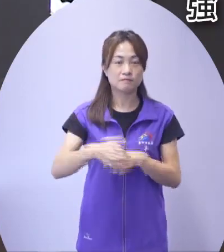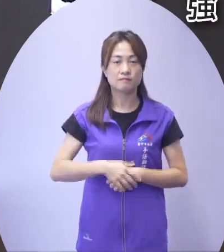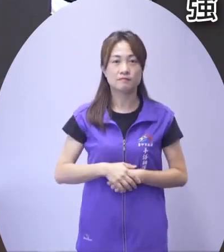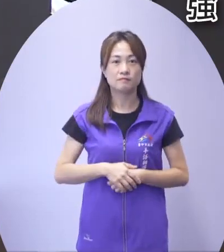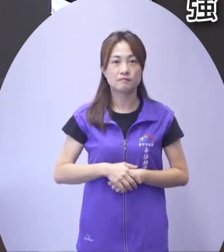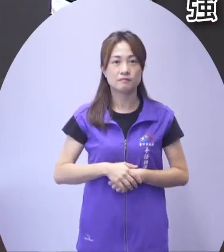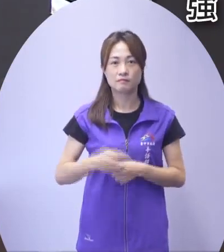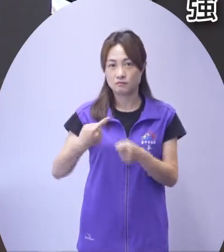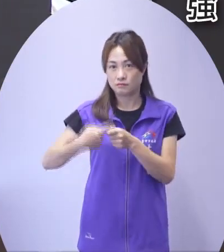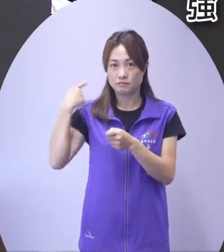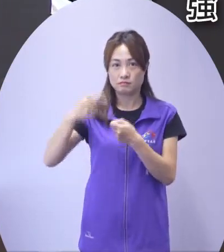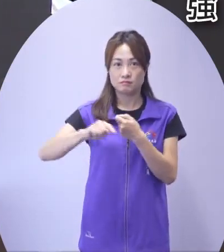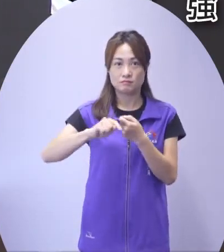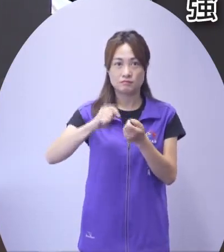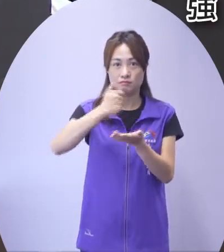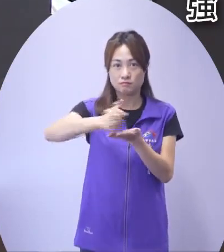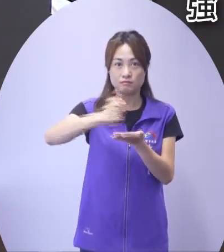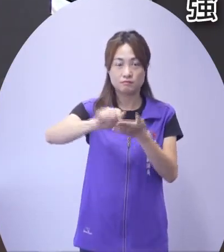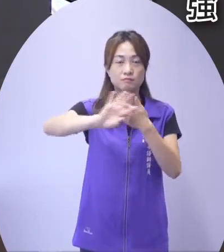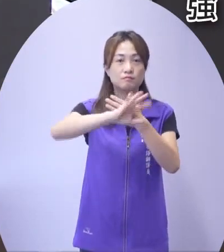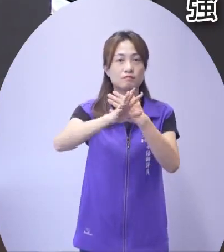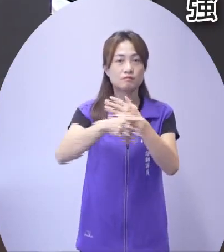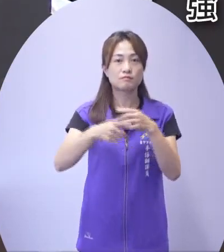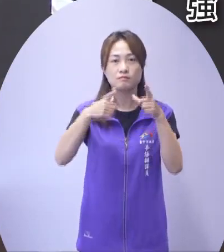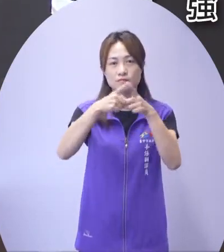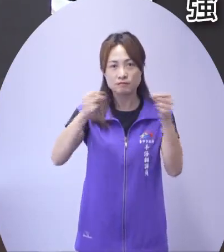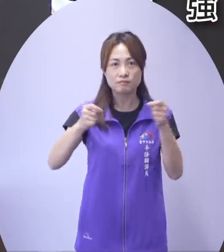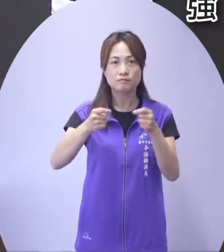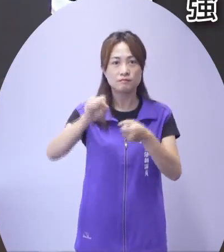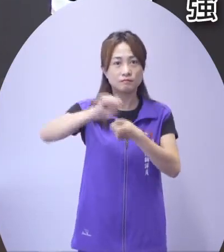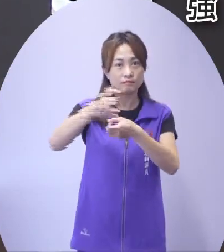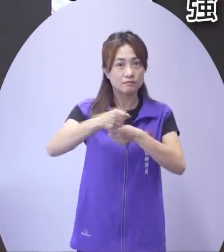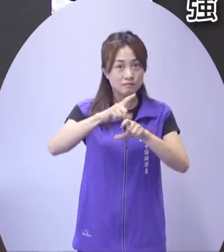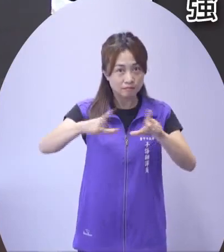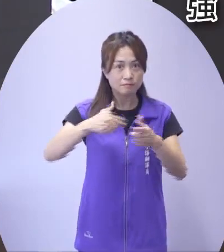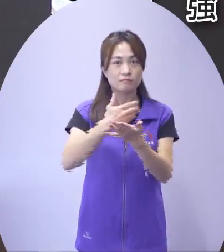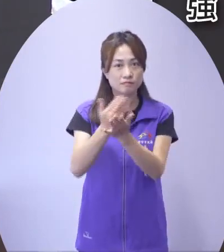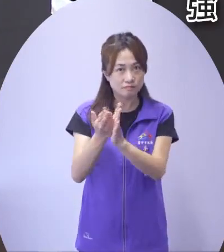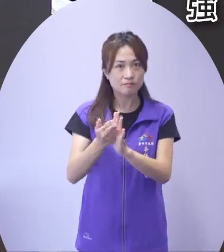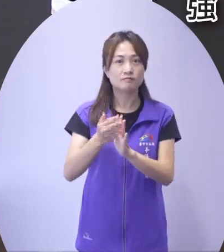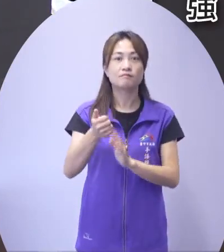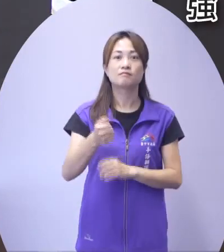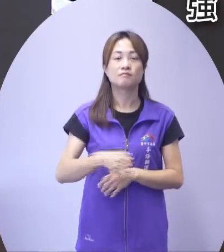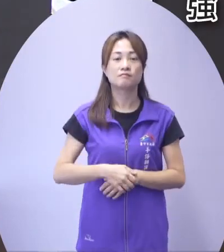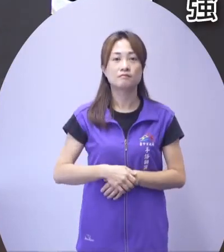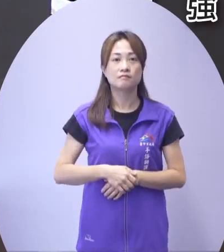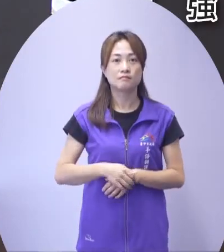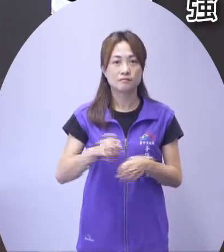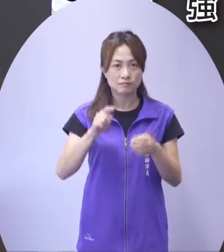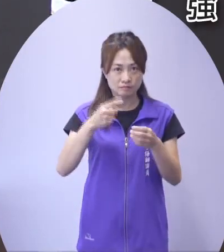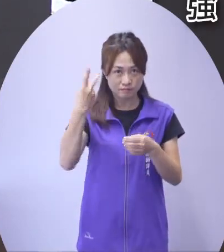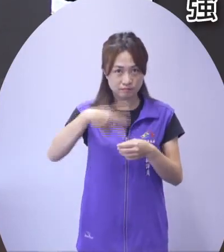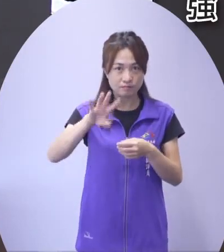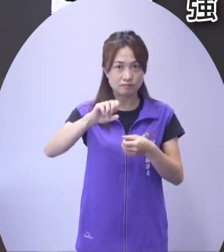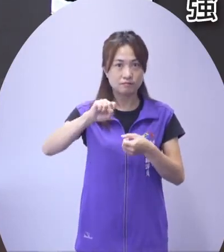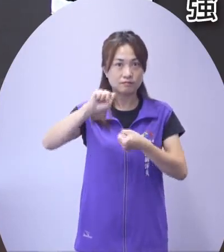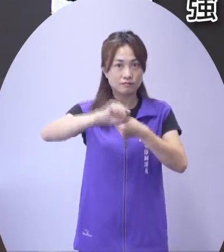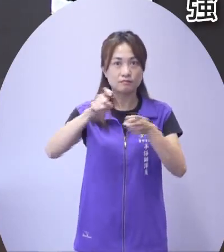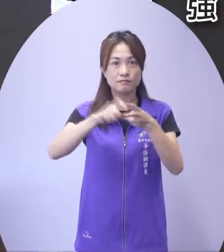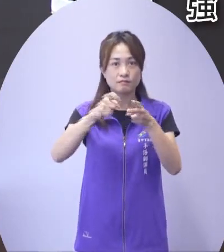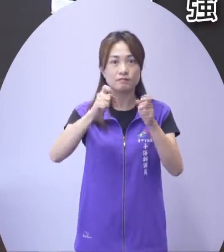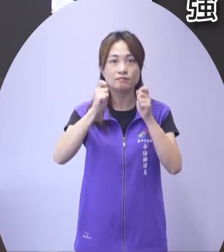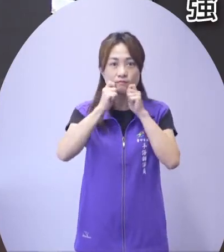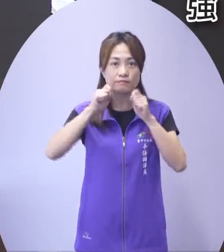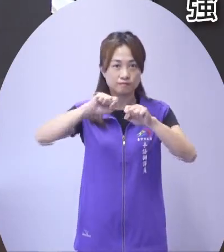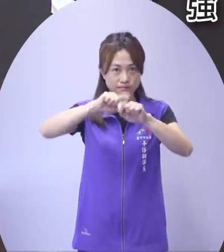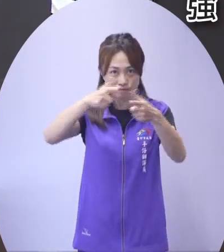外销东南亚跟日本、加拿大，另外加工、辅导加工、做果汁，还有做果干各种产品。另外鲜果部